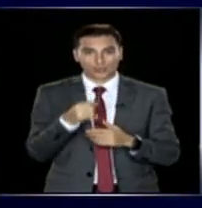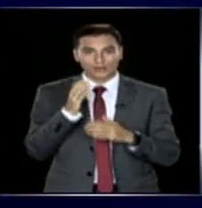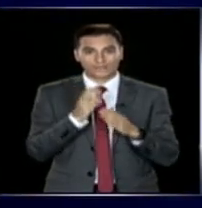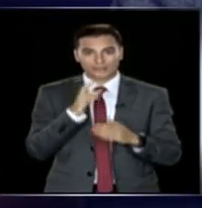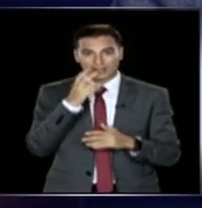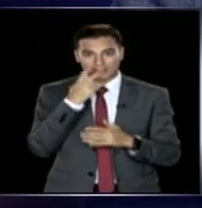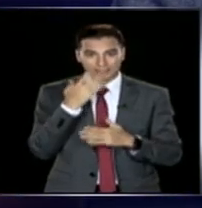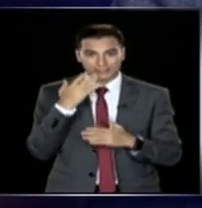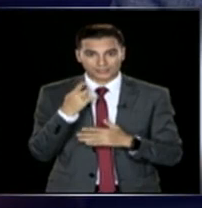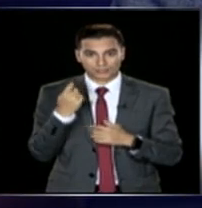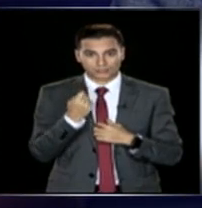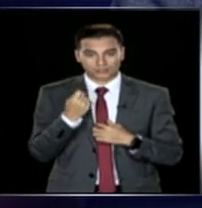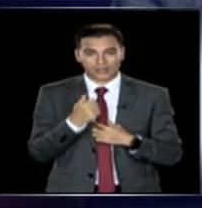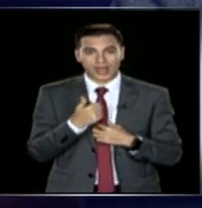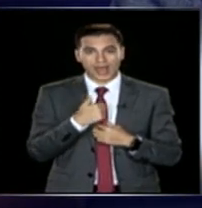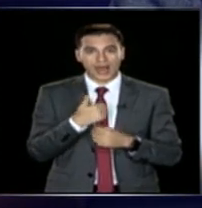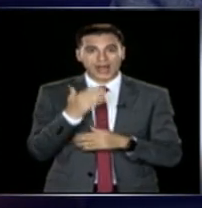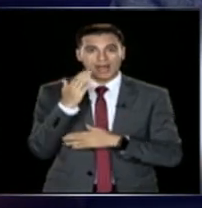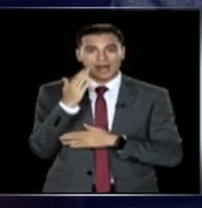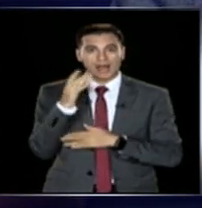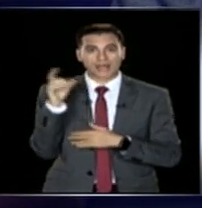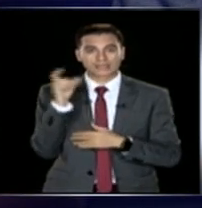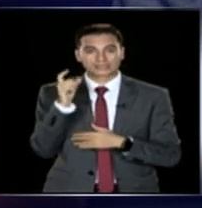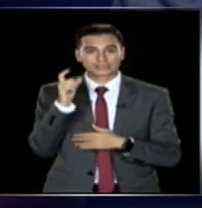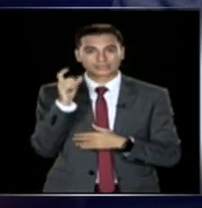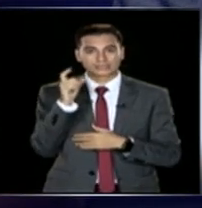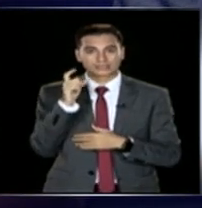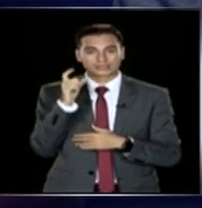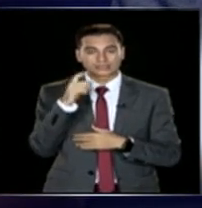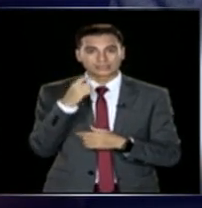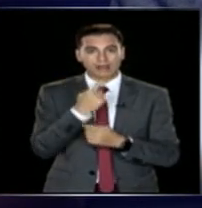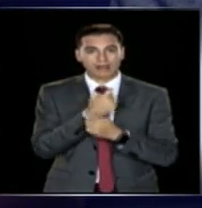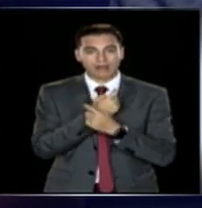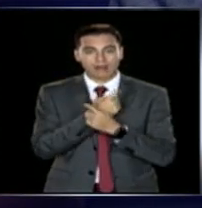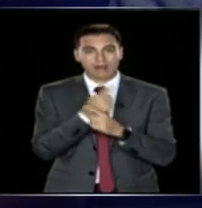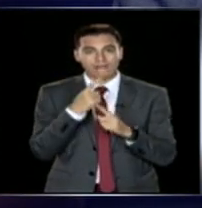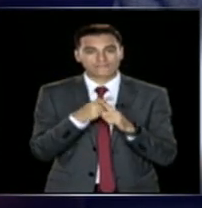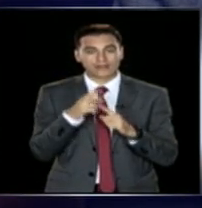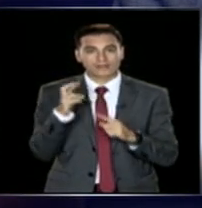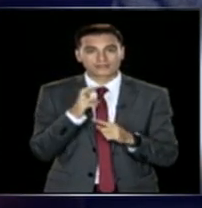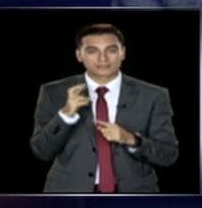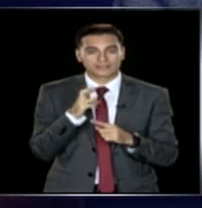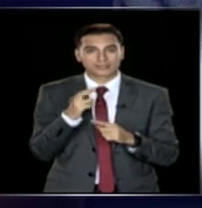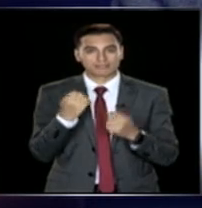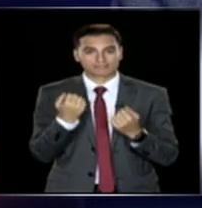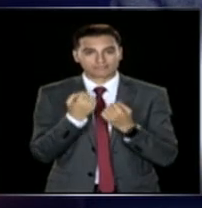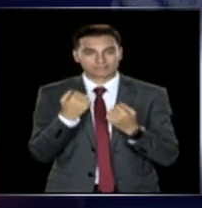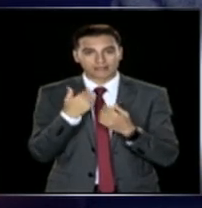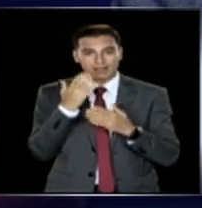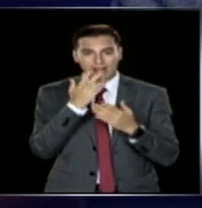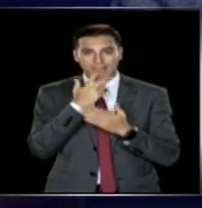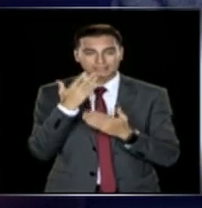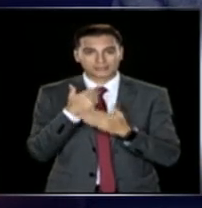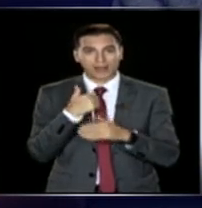التاريخ. انا دارس اثار اسلاميه وقبطيه. ما شاء الله. واعمل دراسات عليا في كليه التربيه في